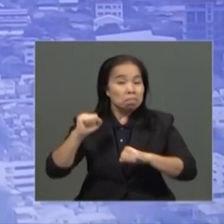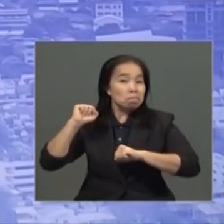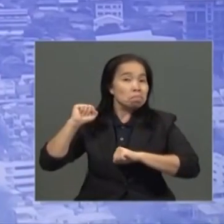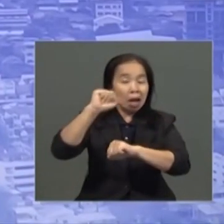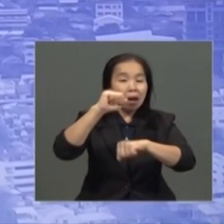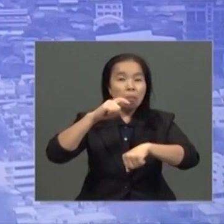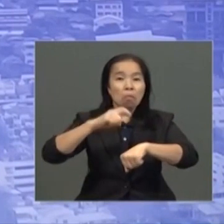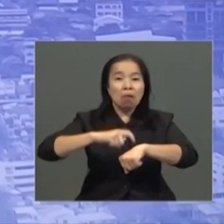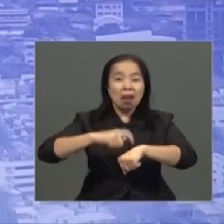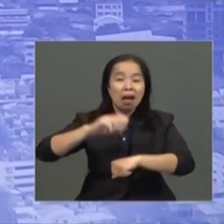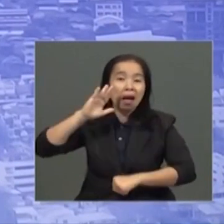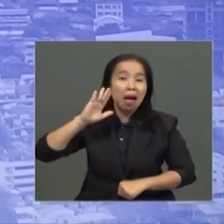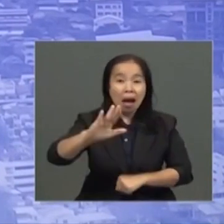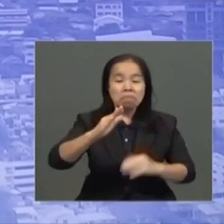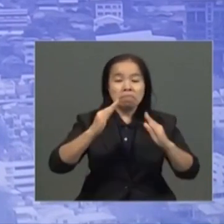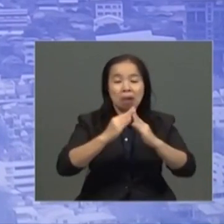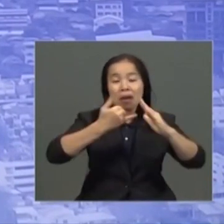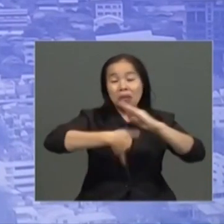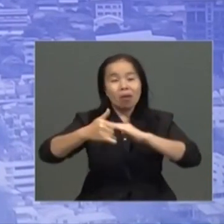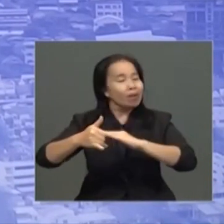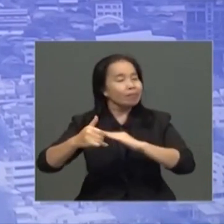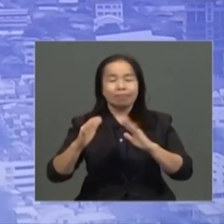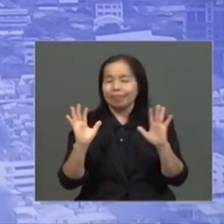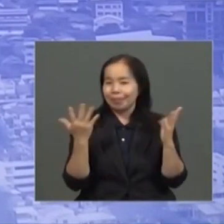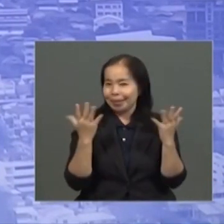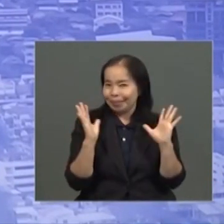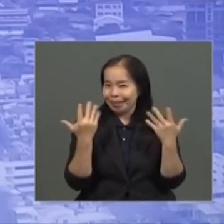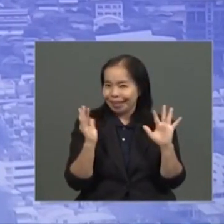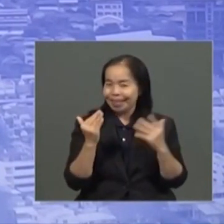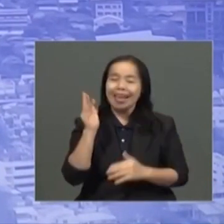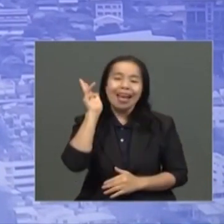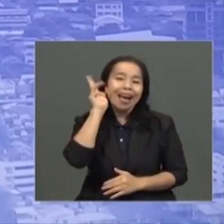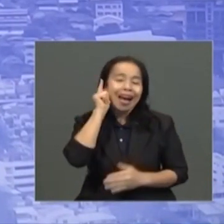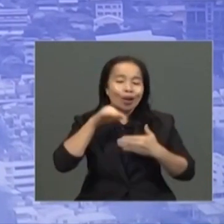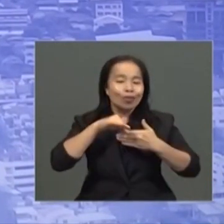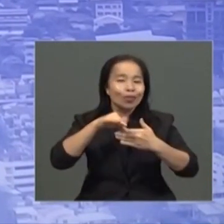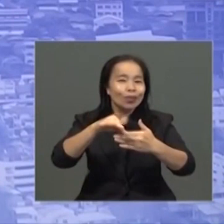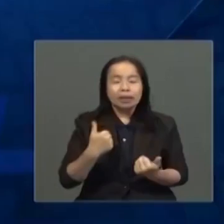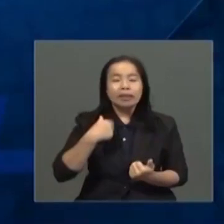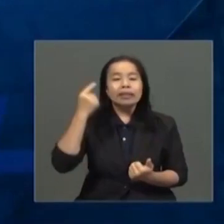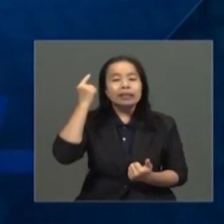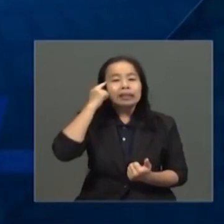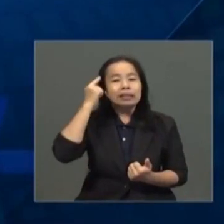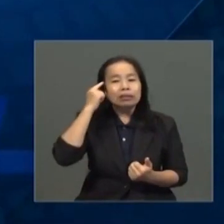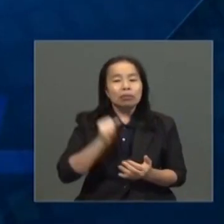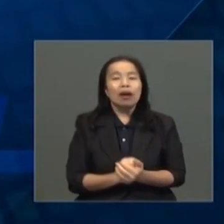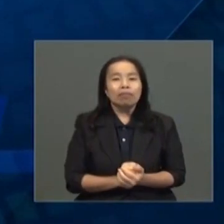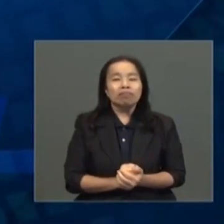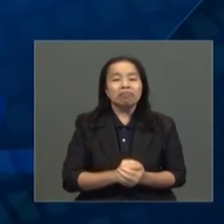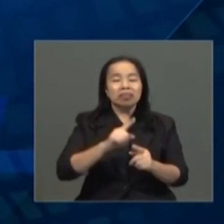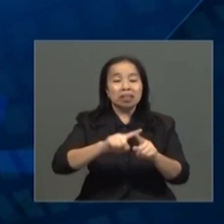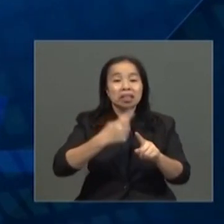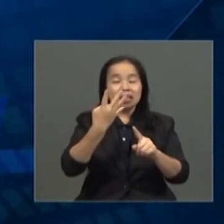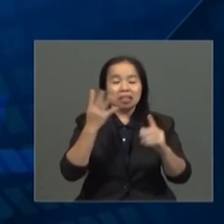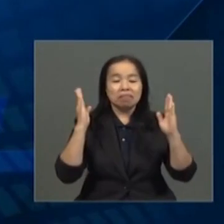ก็เพิ่มมากขึ้นแล้วผู้เสียชีวิตก็มากขึ้นแล้วอนาคตล่ะครับสถิติแบบนี้มันจะมากขึ้นด้วยทำยังไง